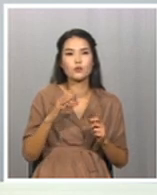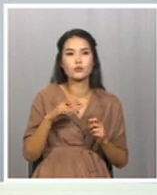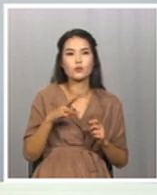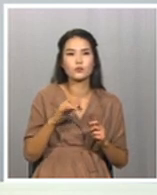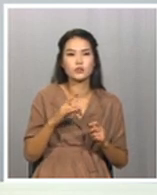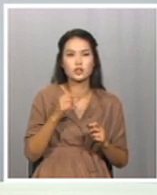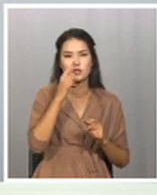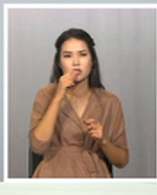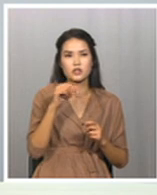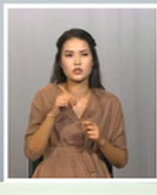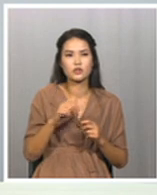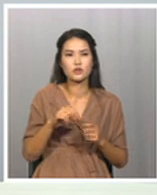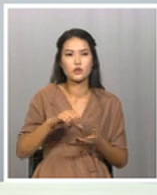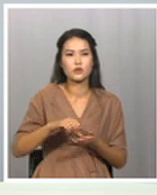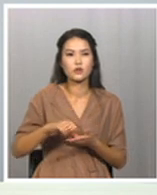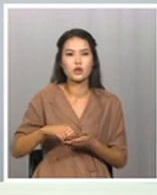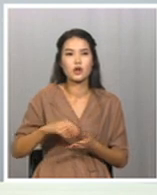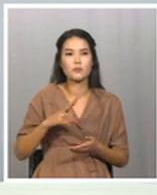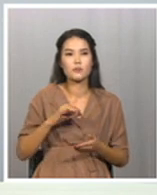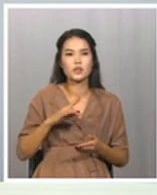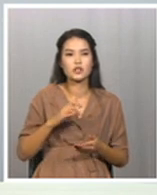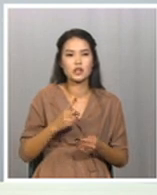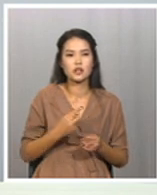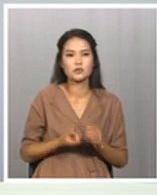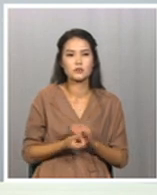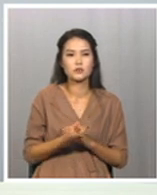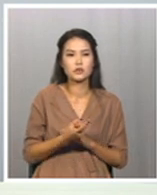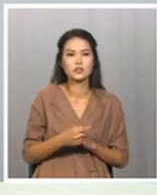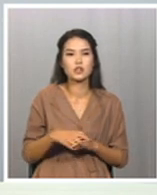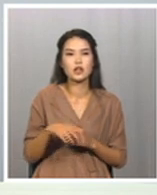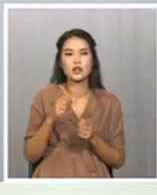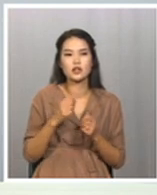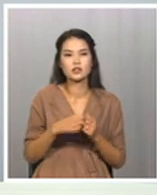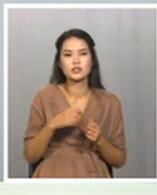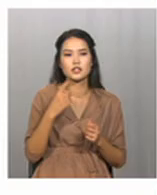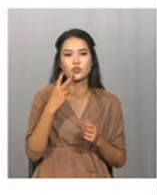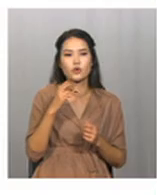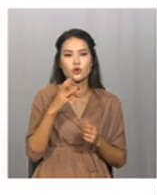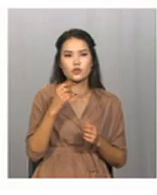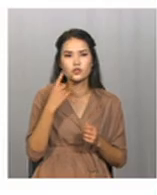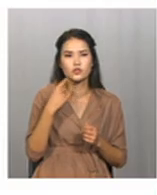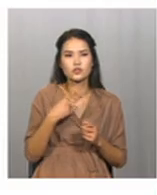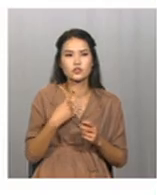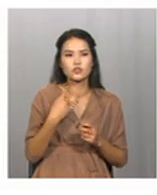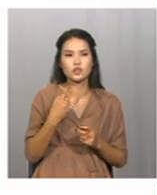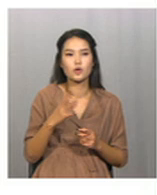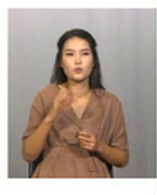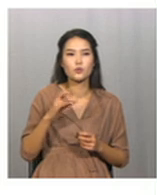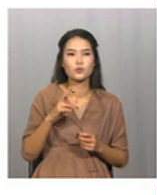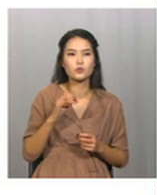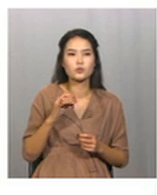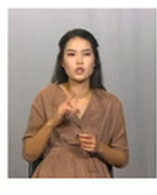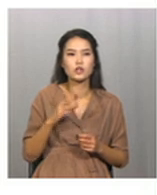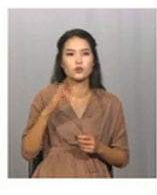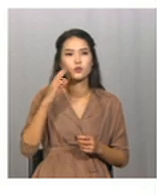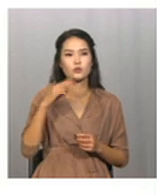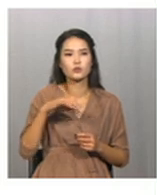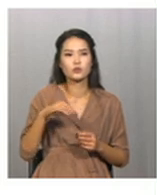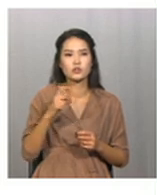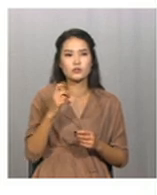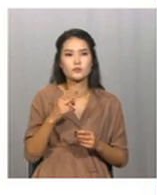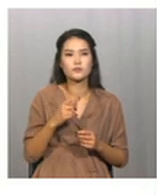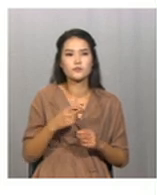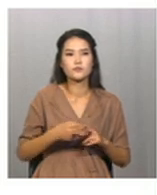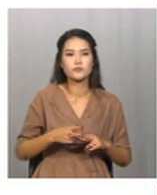дейінгі орналасқан металл болғандықтан сұйылтылған күкірт қышқылының құрамынан сутекті ығыстырып шығарғандығын байқадық.